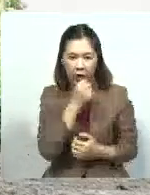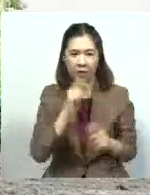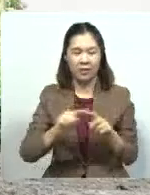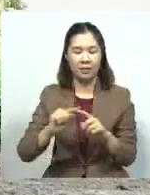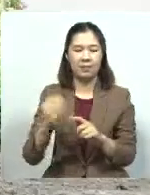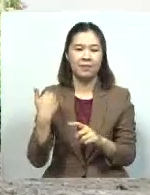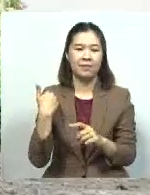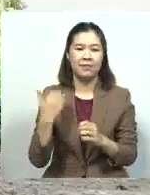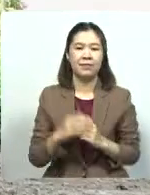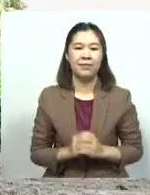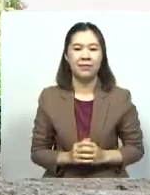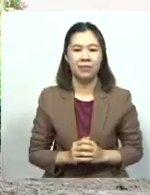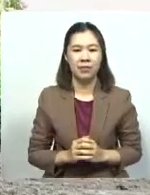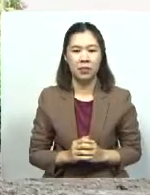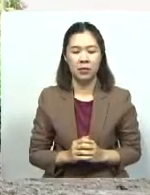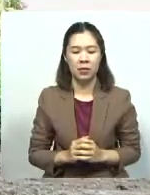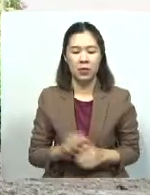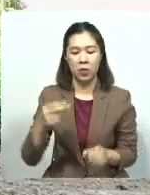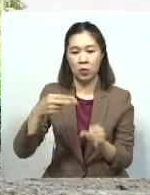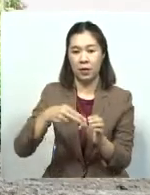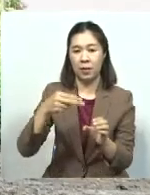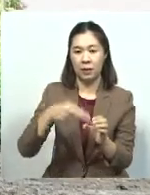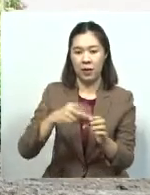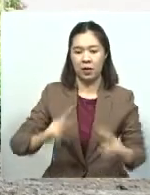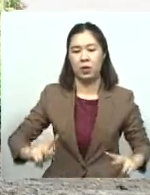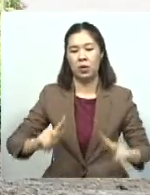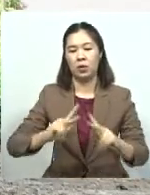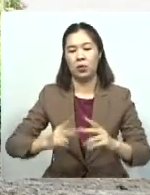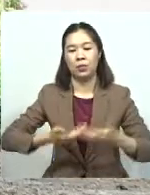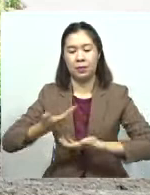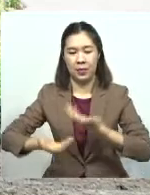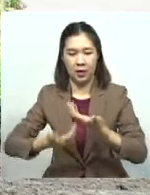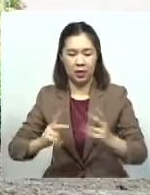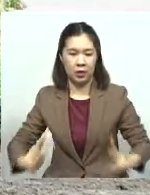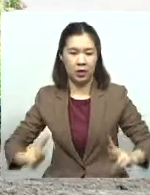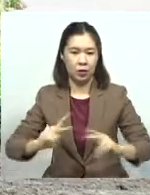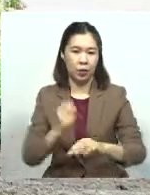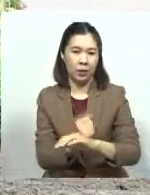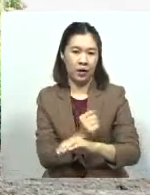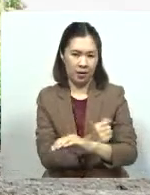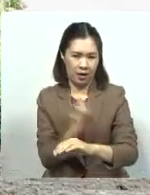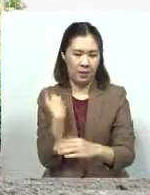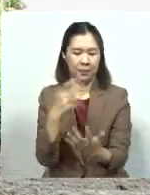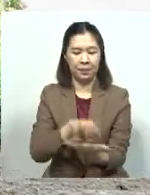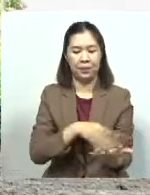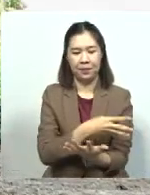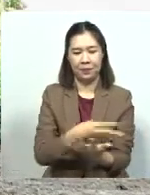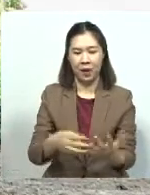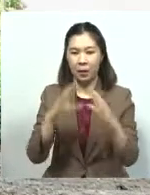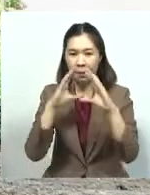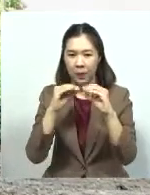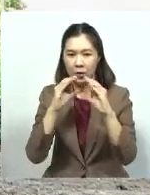ของมาตรการในการดูแลปั๊มน้ำมันตอนนี้ทางกระทรวงพาณิชย์แล้วก็กระทรวงพลังงานก็มีมาตรการแล้วนะ ใช่ค่ะคือเขาวันนี้มาประชุมกันนะคะ